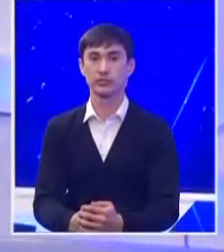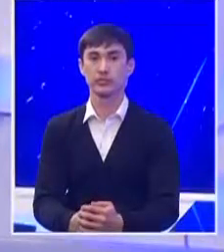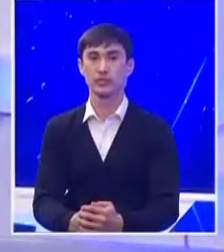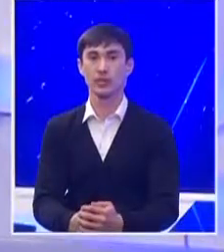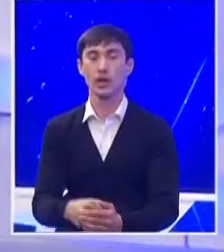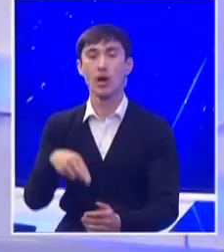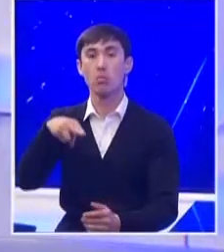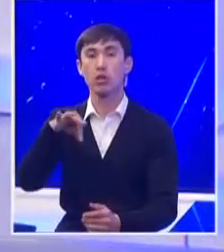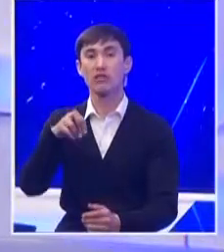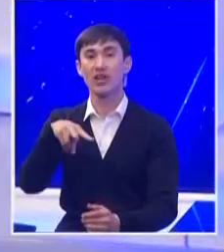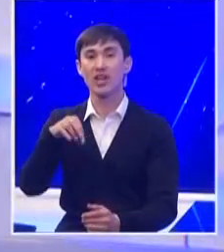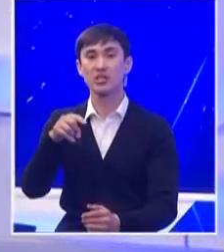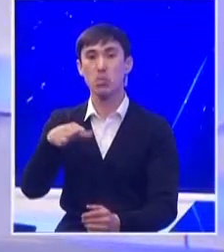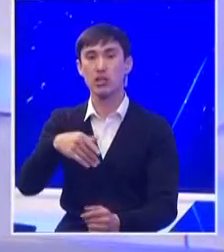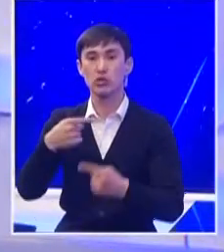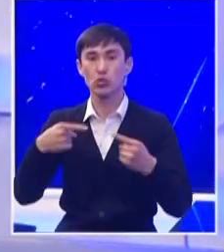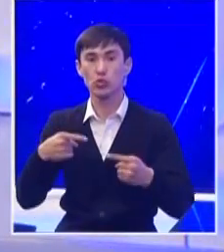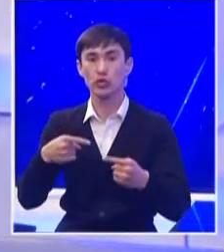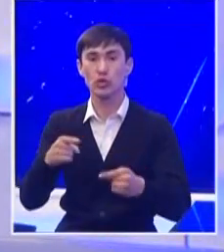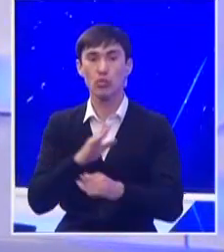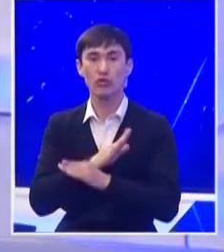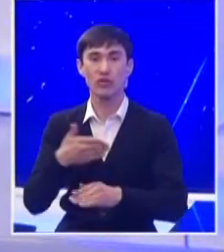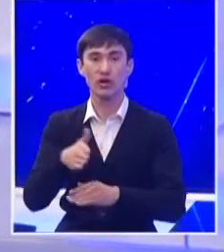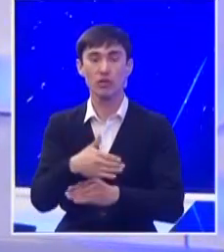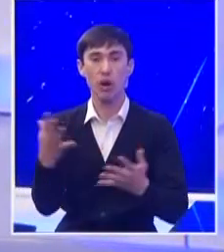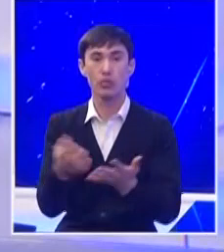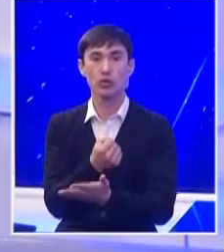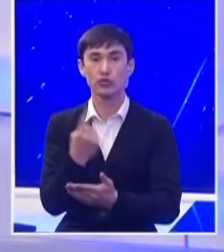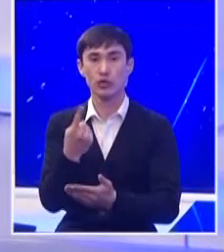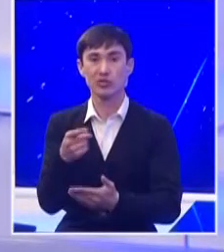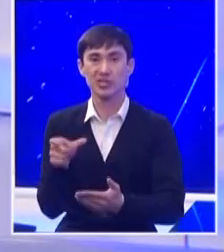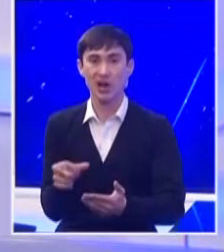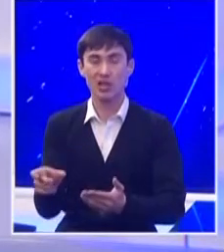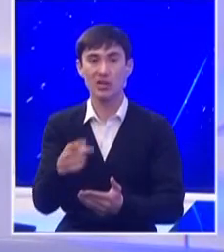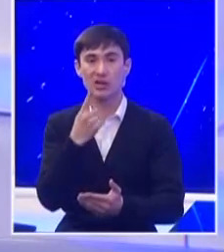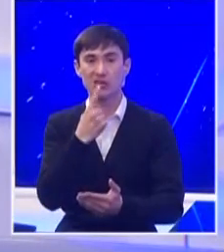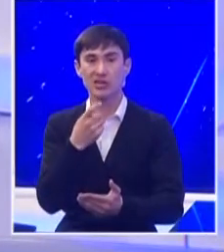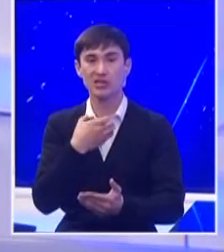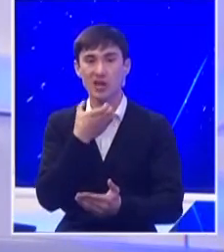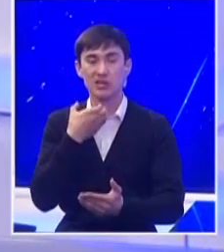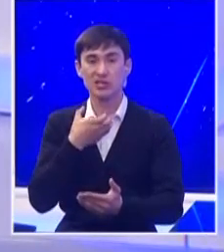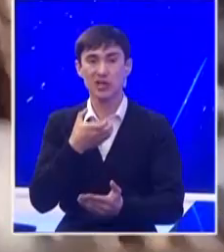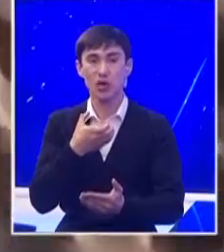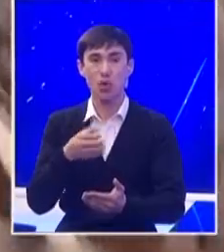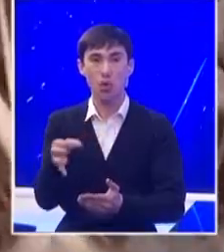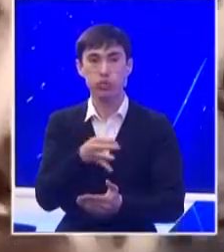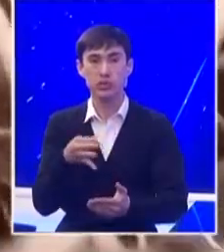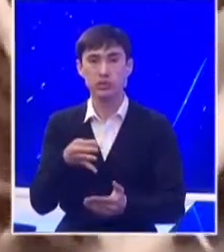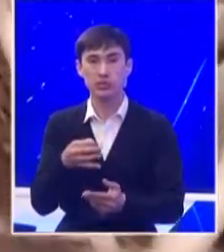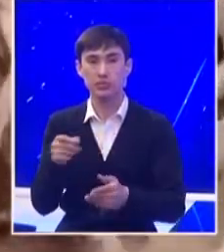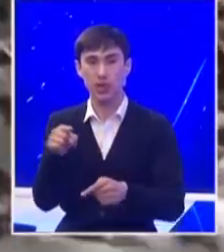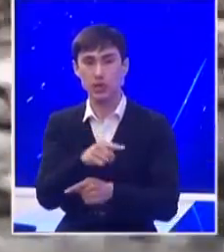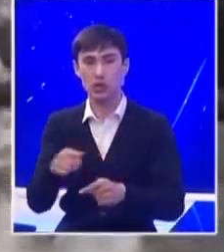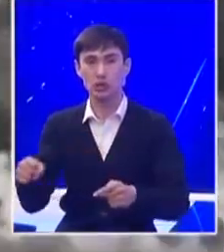Плотва, лещ, белорыбица и другие породы мертвой рыбы обнаружили в одном из каналов Кызылординской области. Протяженность водной артерии составляет